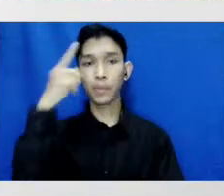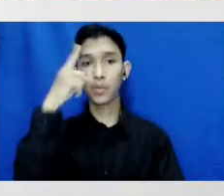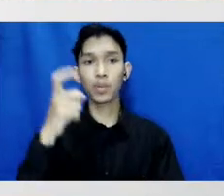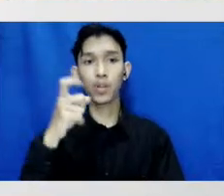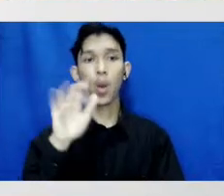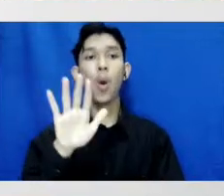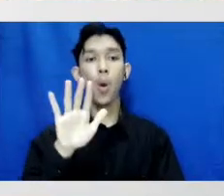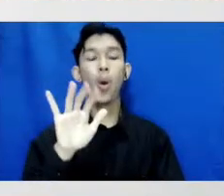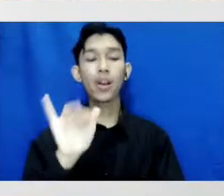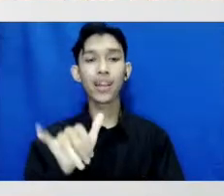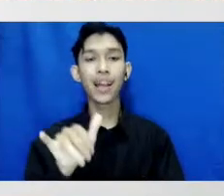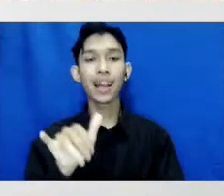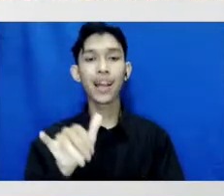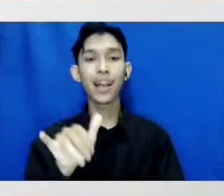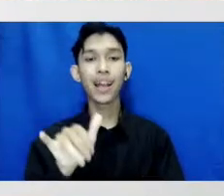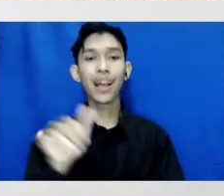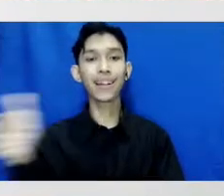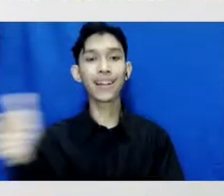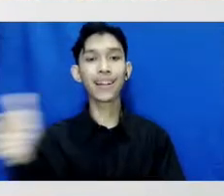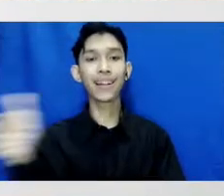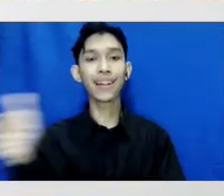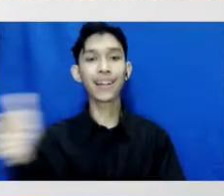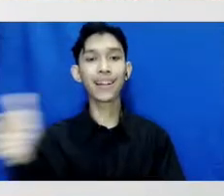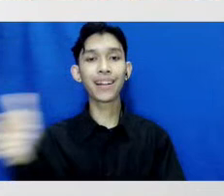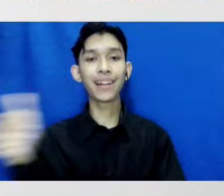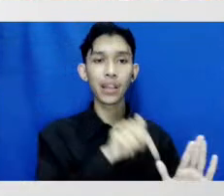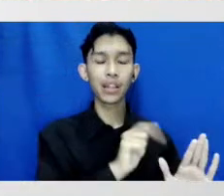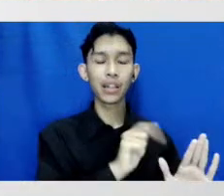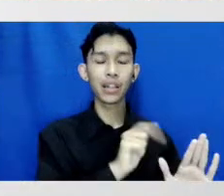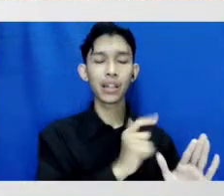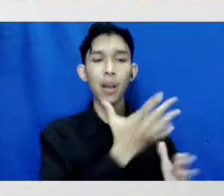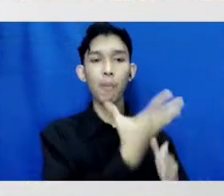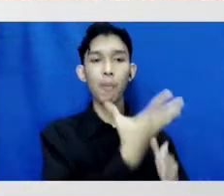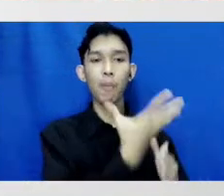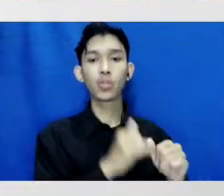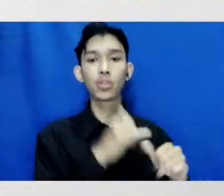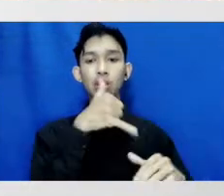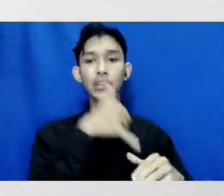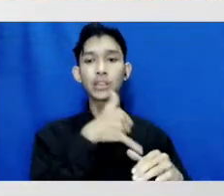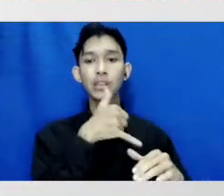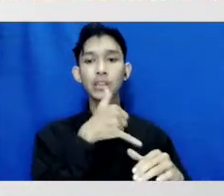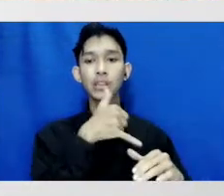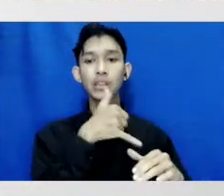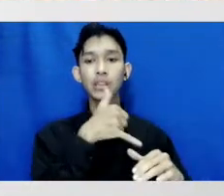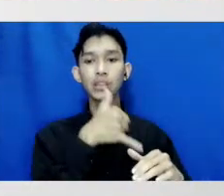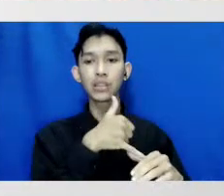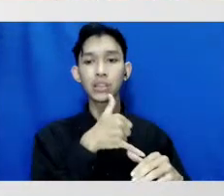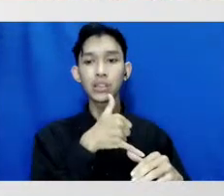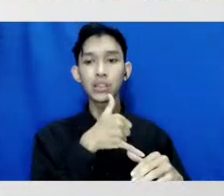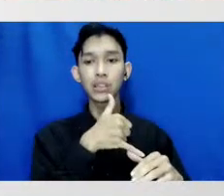A bocor, oh isinya A, B, C, D, E, oh saya harus bagaimana, sehingga